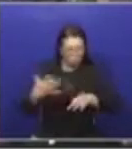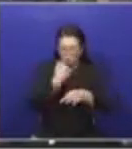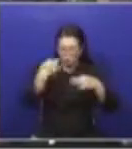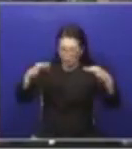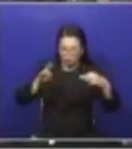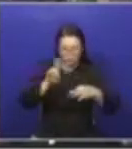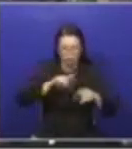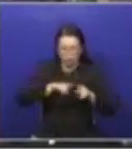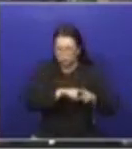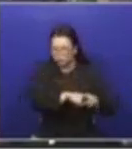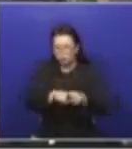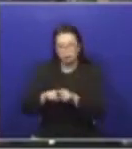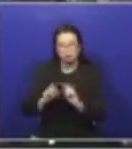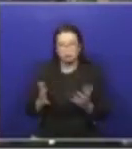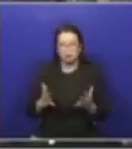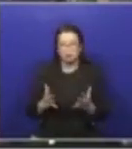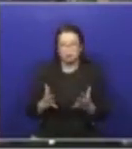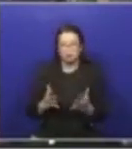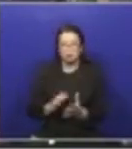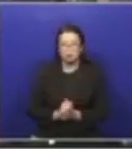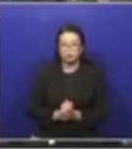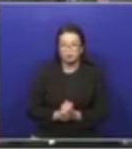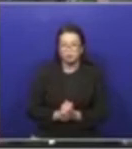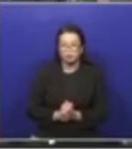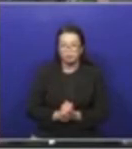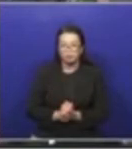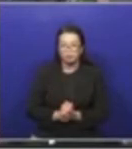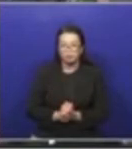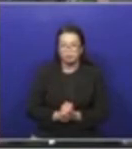ถ้าผมเจองบที่ทำแผนที่แบบนี้นะครับมากถึง192ล้านหกแสนเจ็ดหมื่นห้าพันบาท